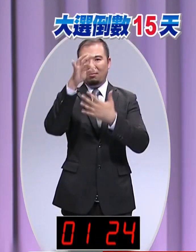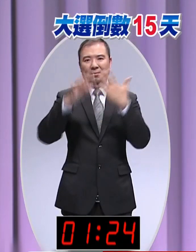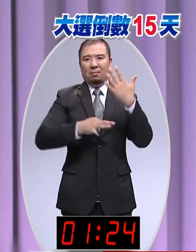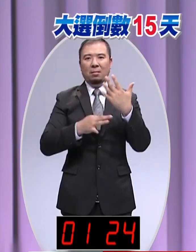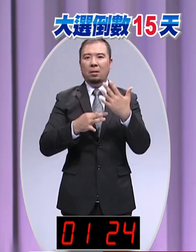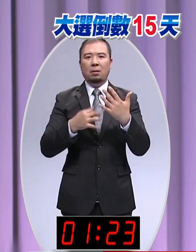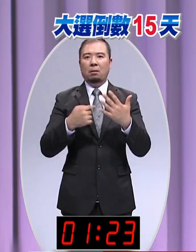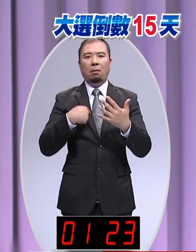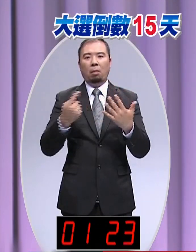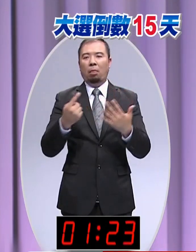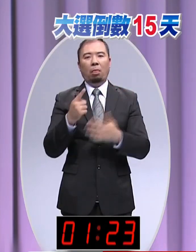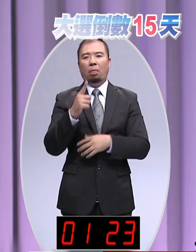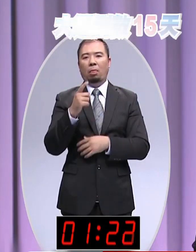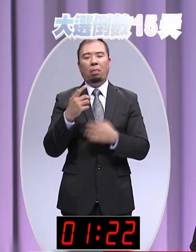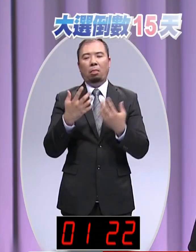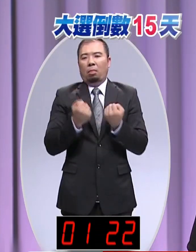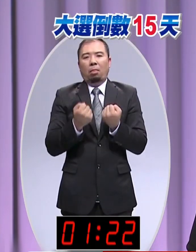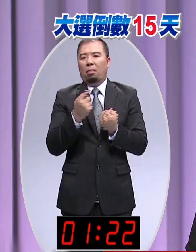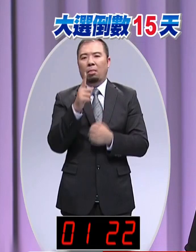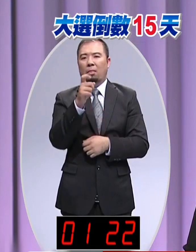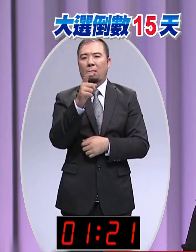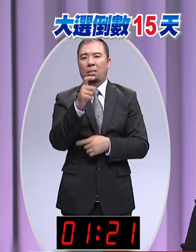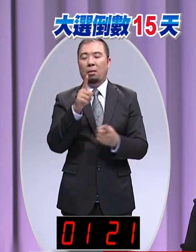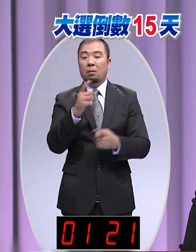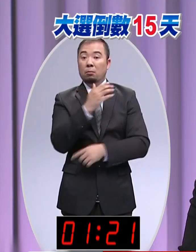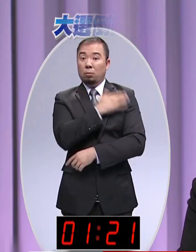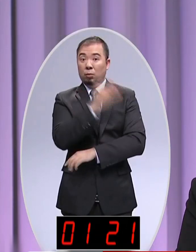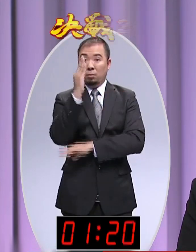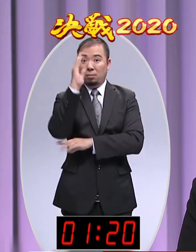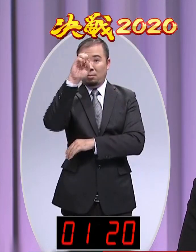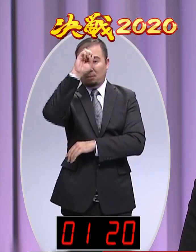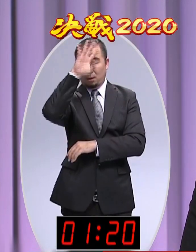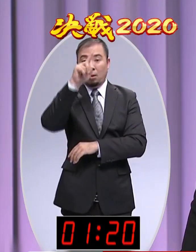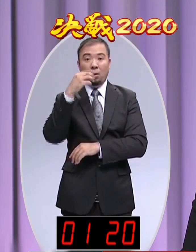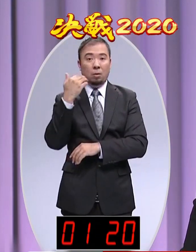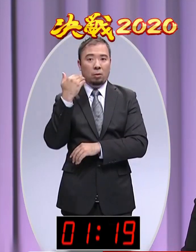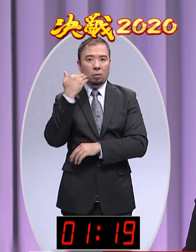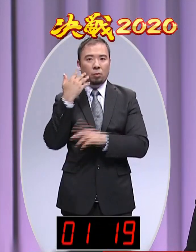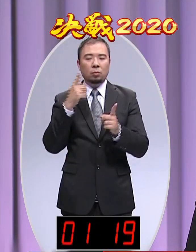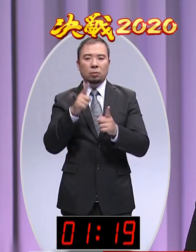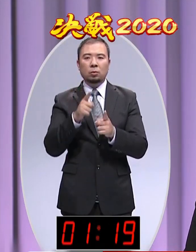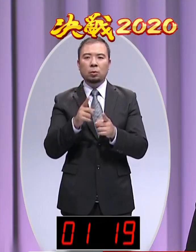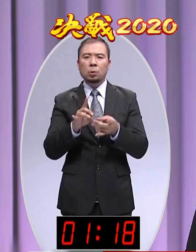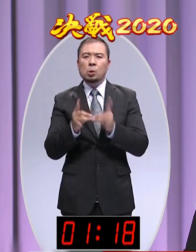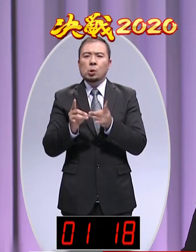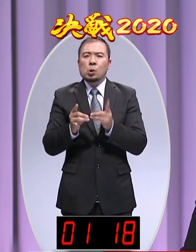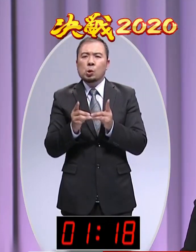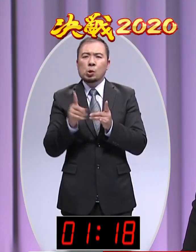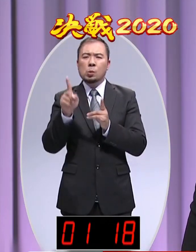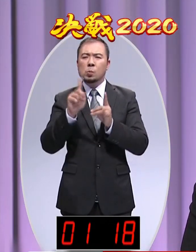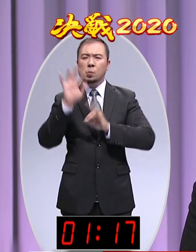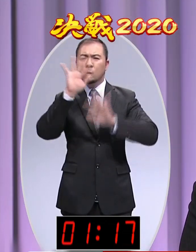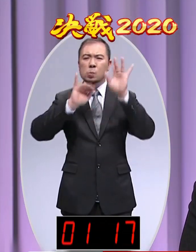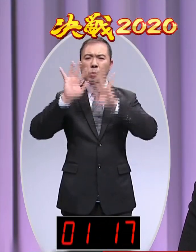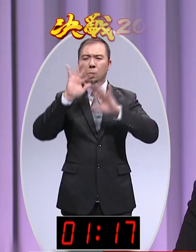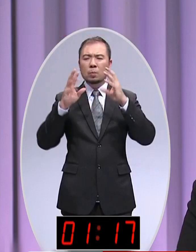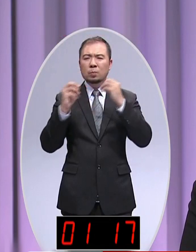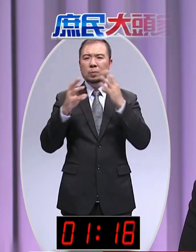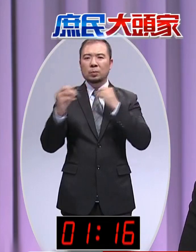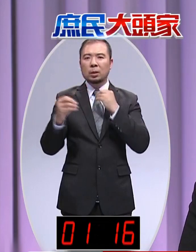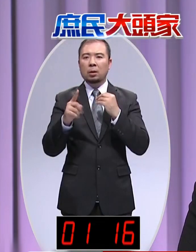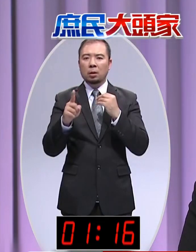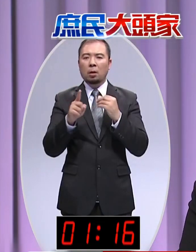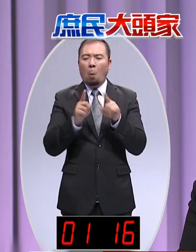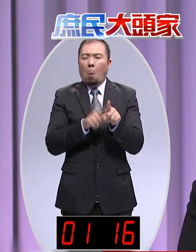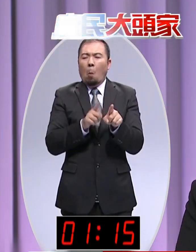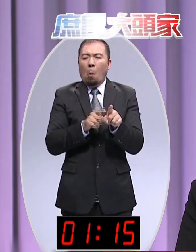何政党在这个议题上如果有任何的闪躲、暧昧、妥协、模